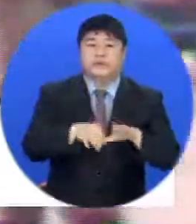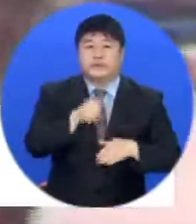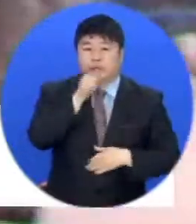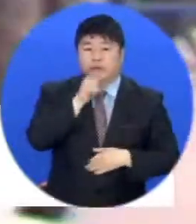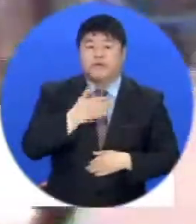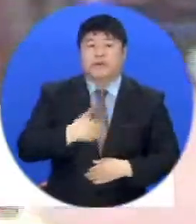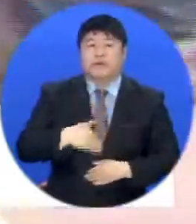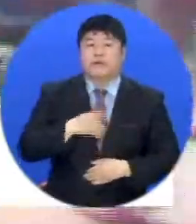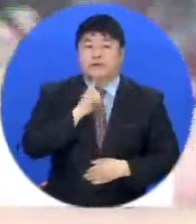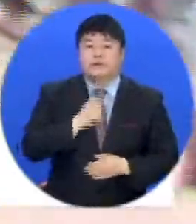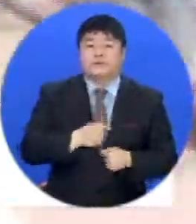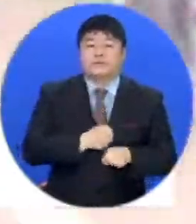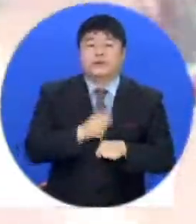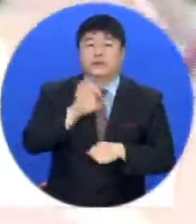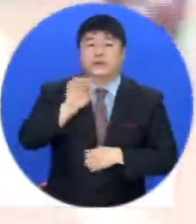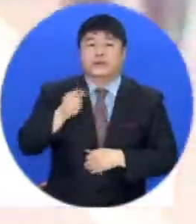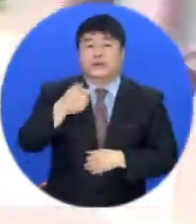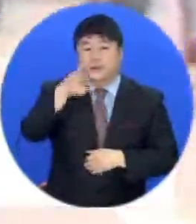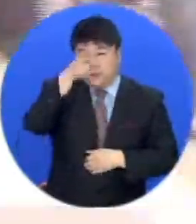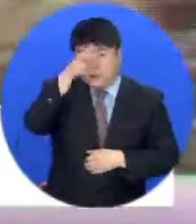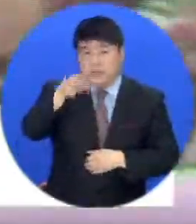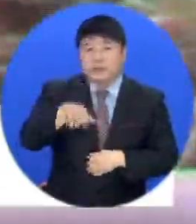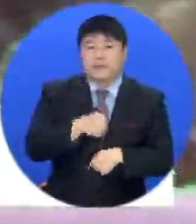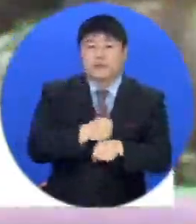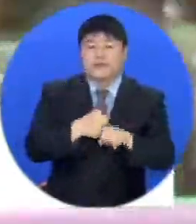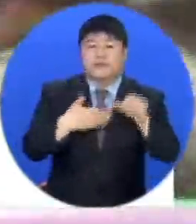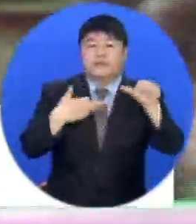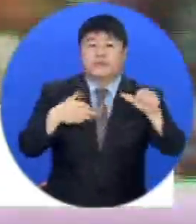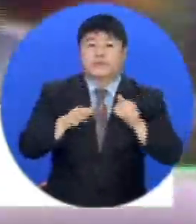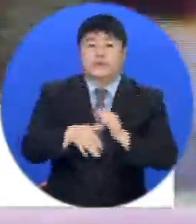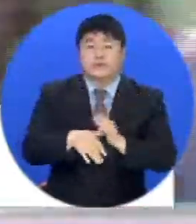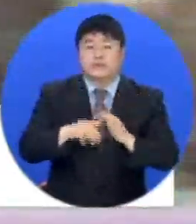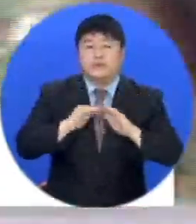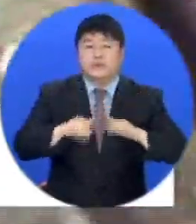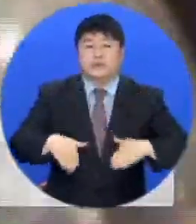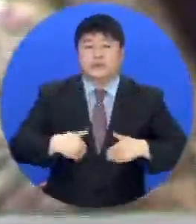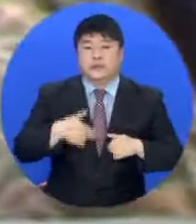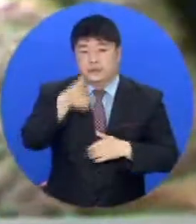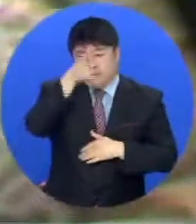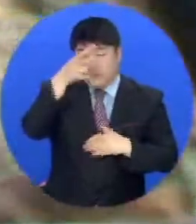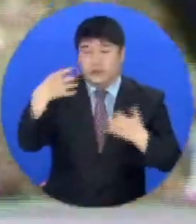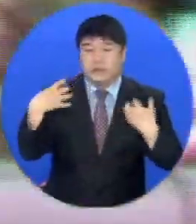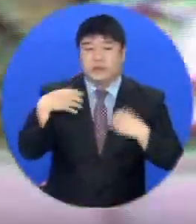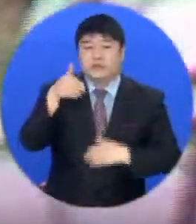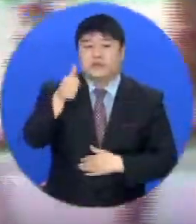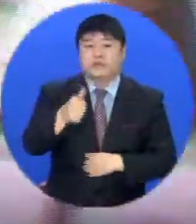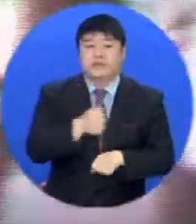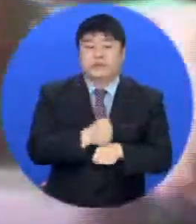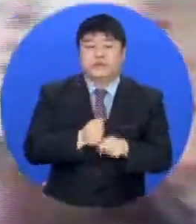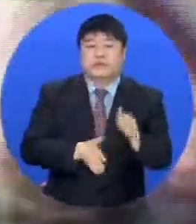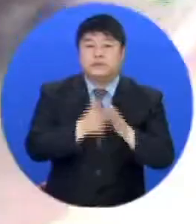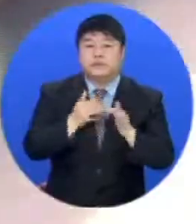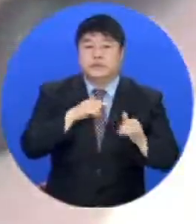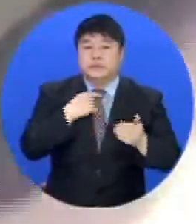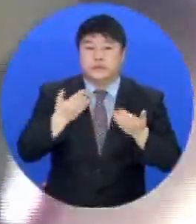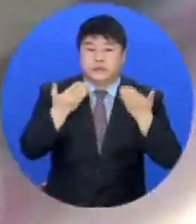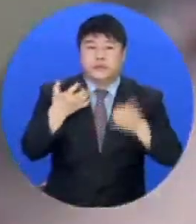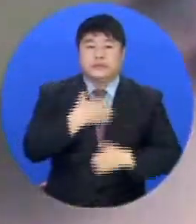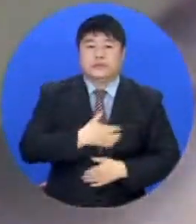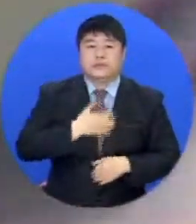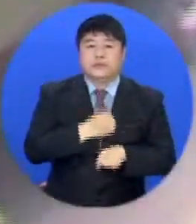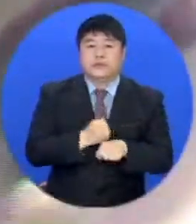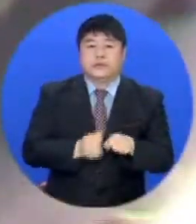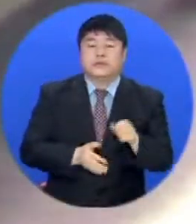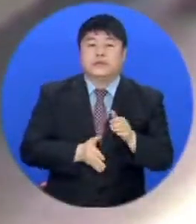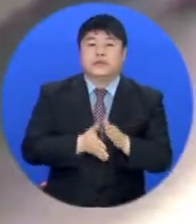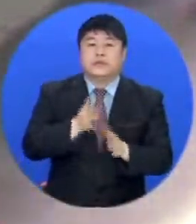알려졌습니다. 안치암감은 5.18 당시 전남도 경찰국장으로서 시민들의 희생을 우려해 시위